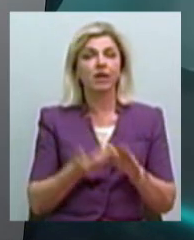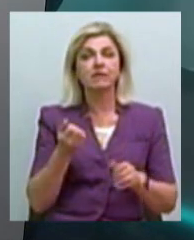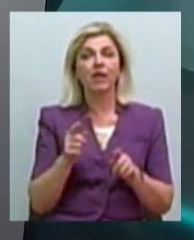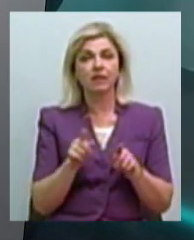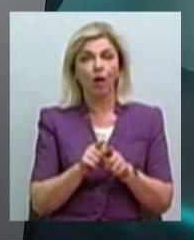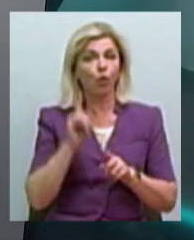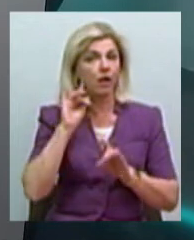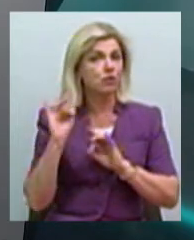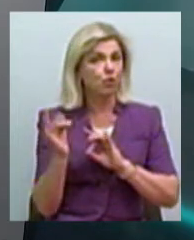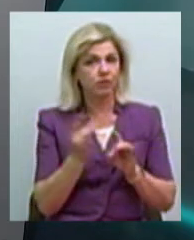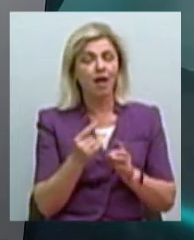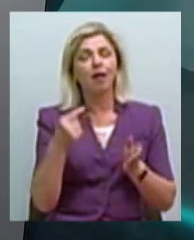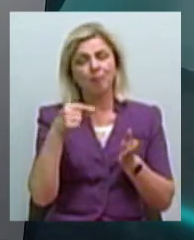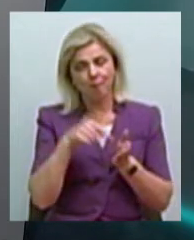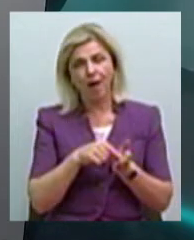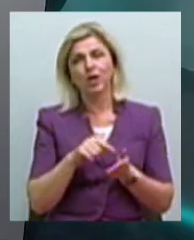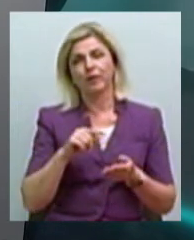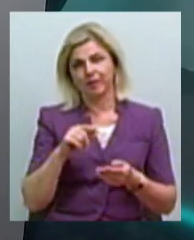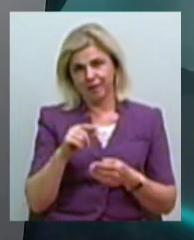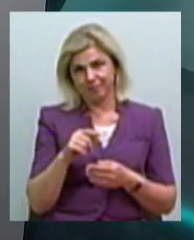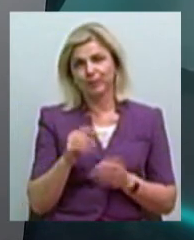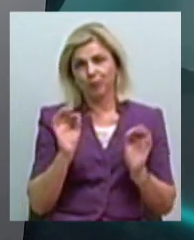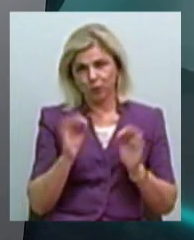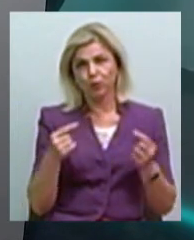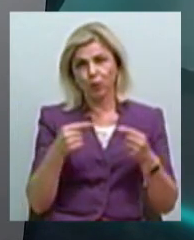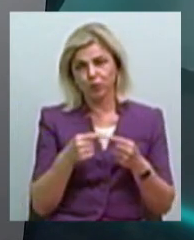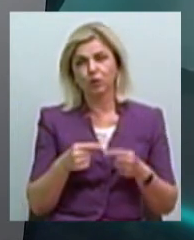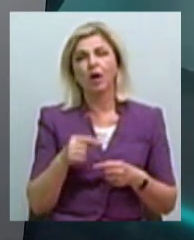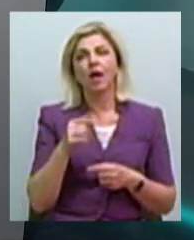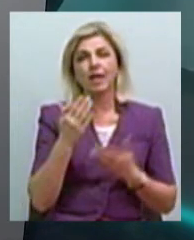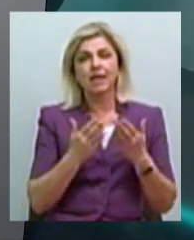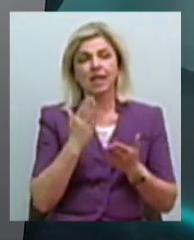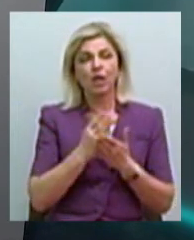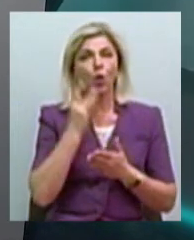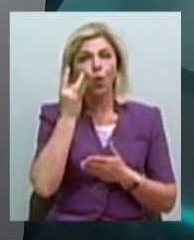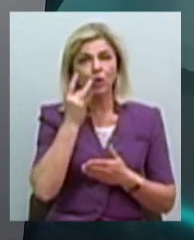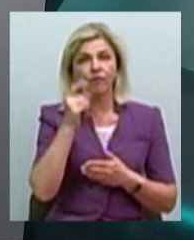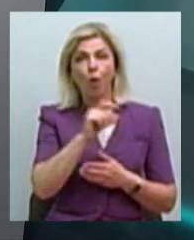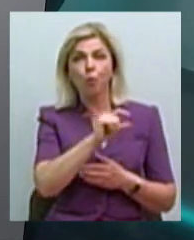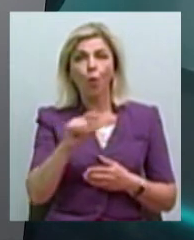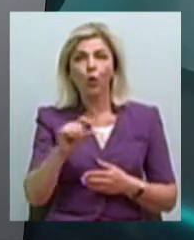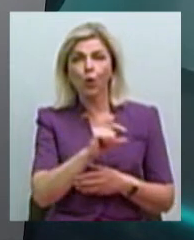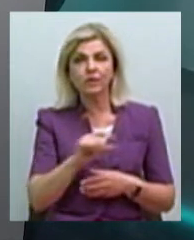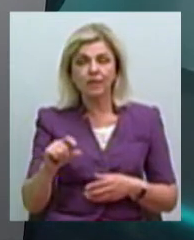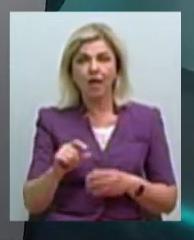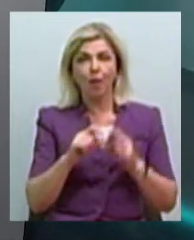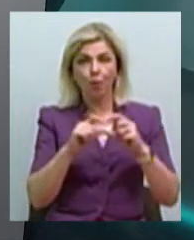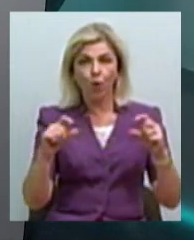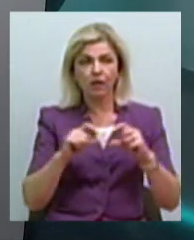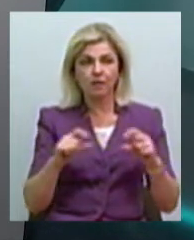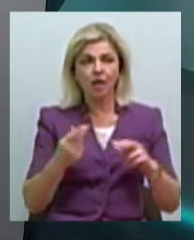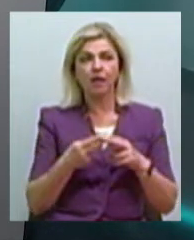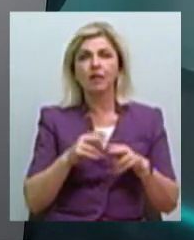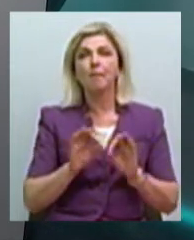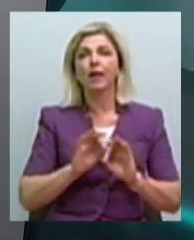как раз-таки попали в точку. Потому что, если вы обратите внимание, вот у нас есть эти розовые полосы, которые символизируют у нас там прекрасные закаты в